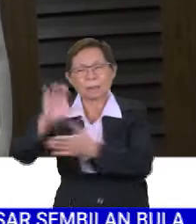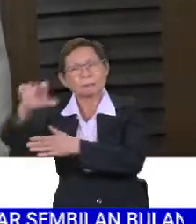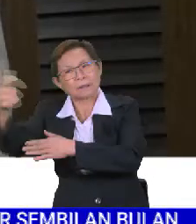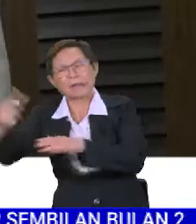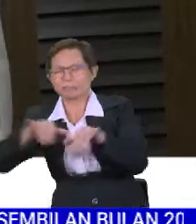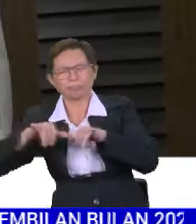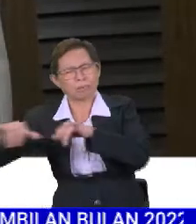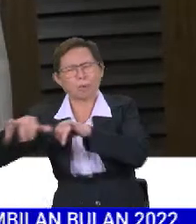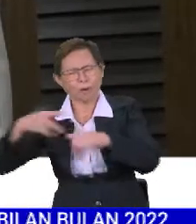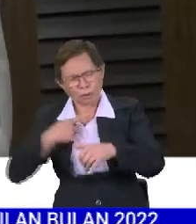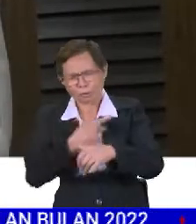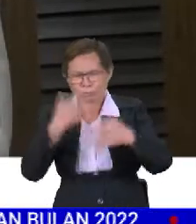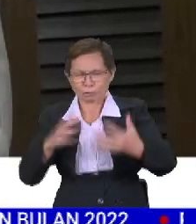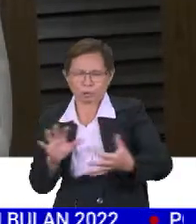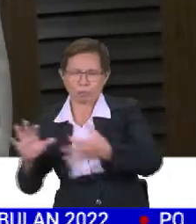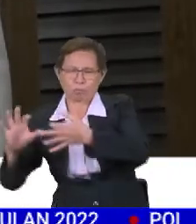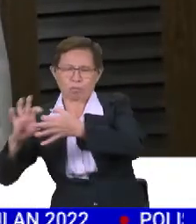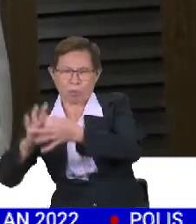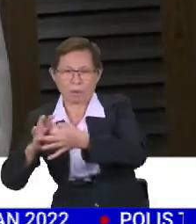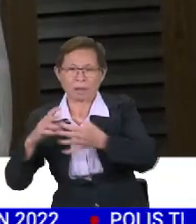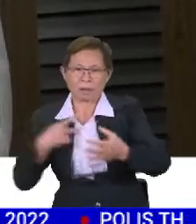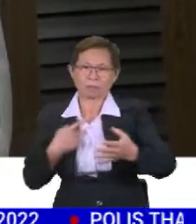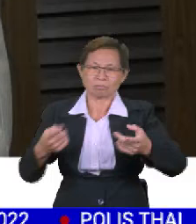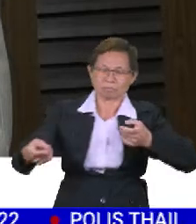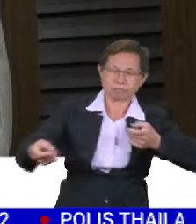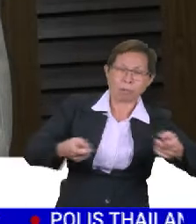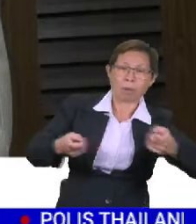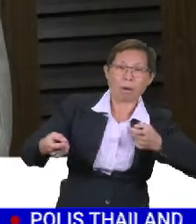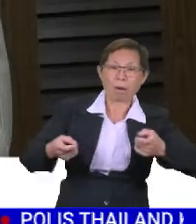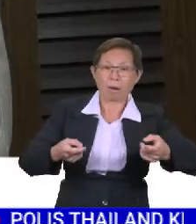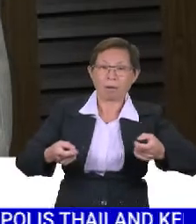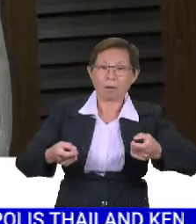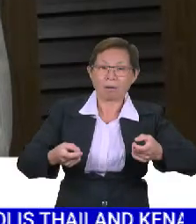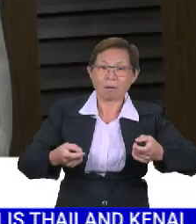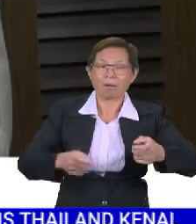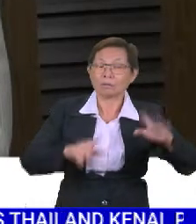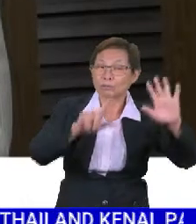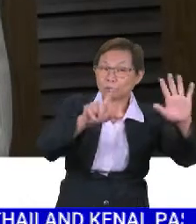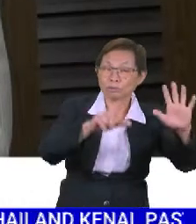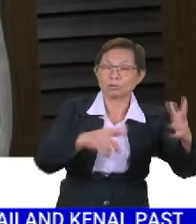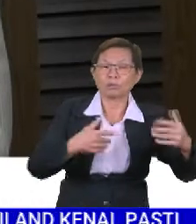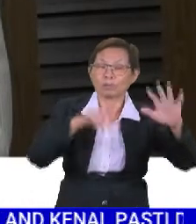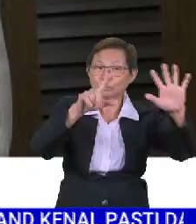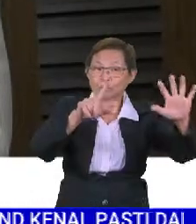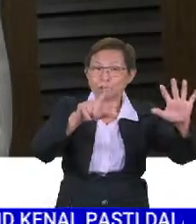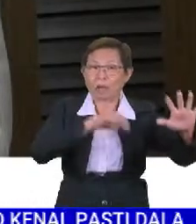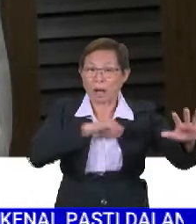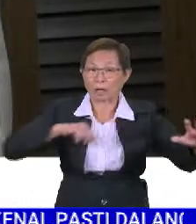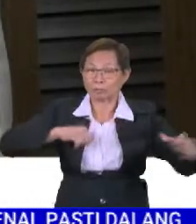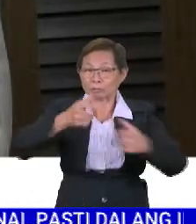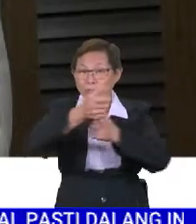telah pun kita bergabung, dan sekarang ini kita selaraskan di mana walaupun 7 daripada anggota bomba